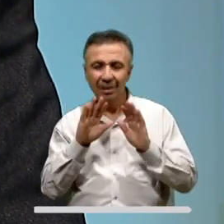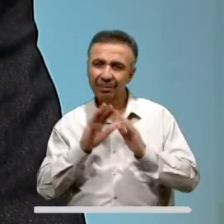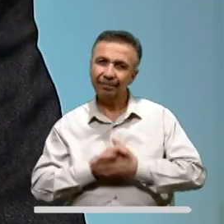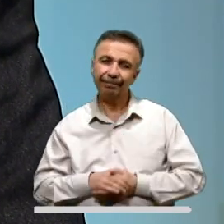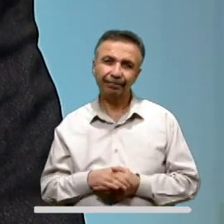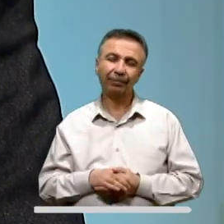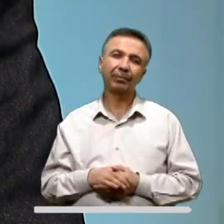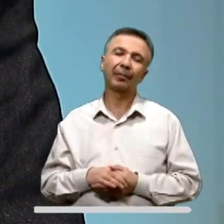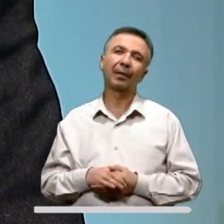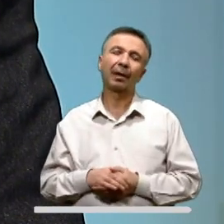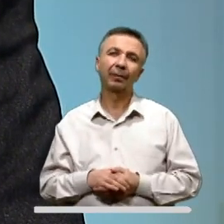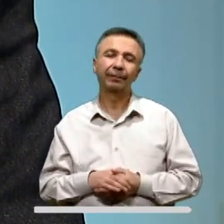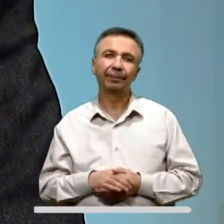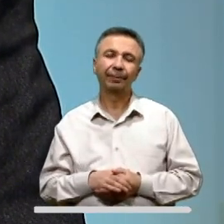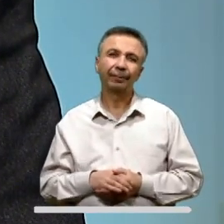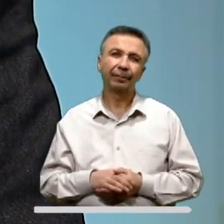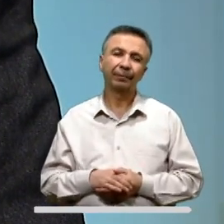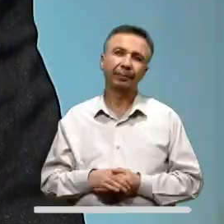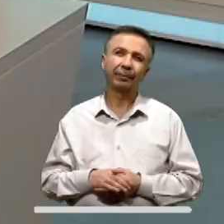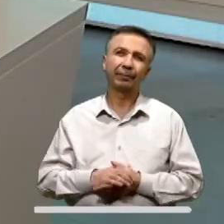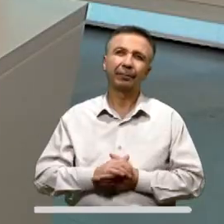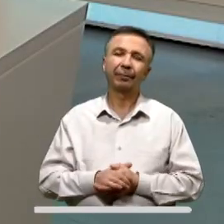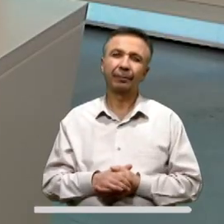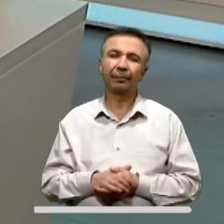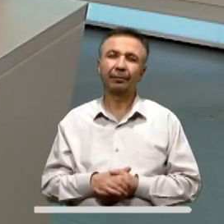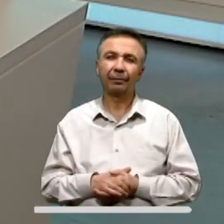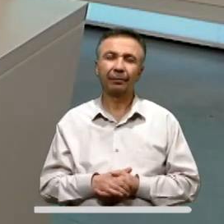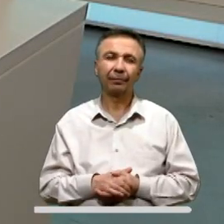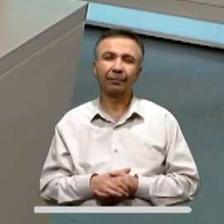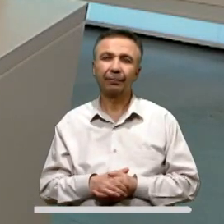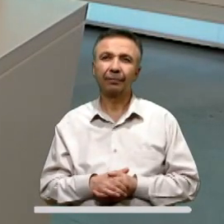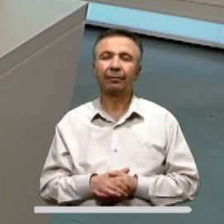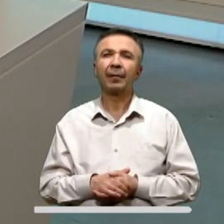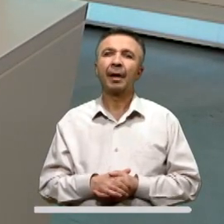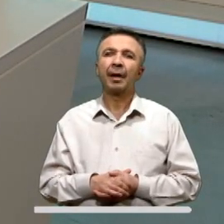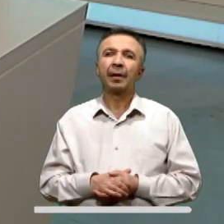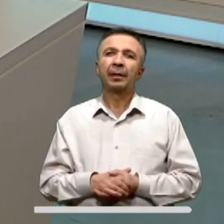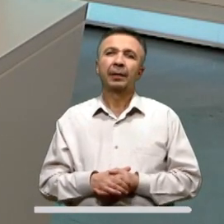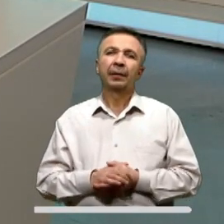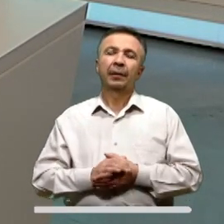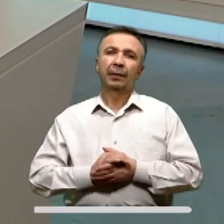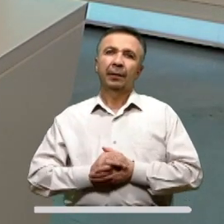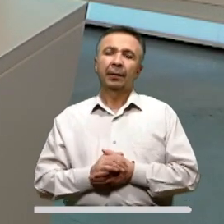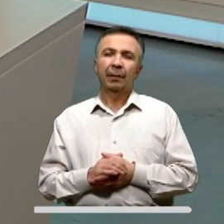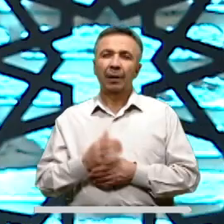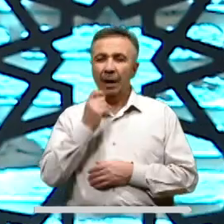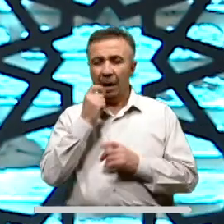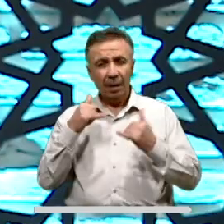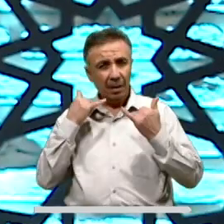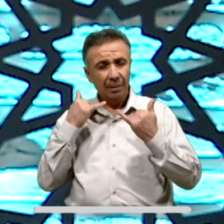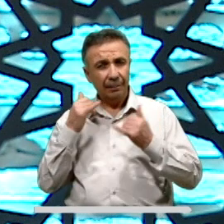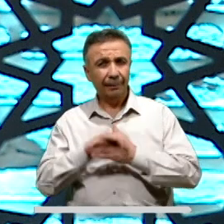yapması doğru olmaz, çok yanlış olur. Eyvallah hocam. Bu tavsiyeleriniz de inşallah dikkate alınır diyelim. Ankara'dan bir